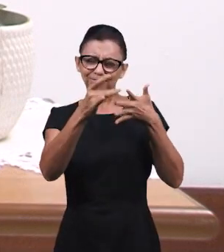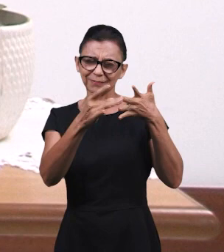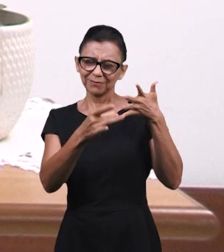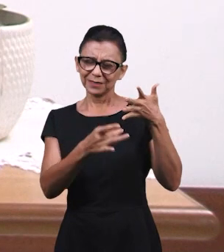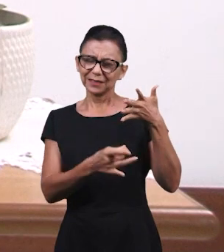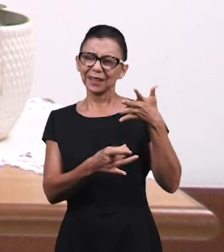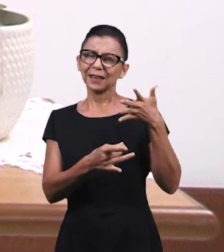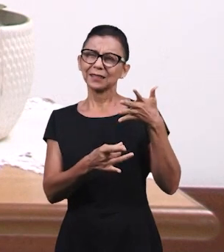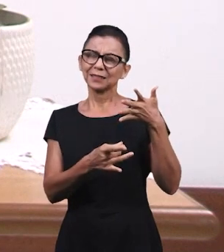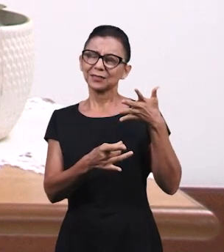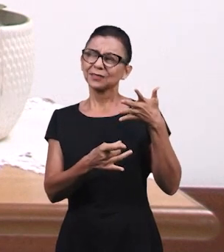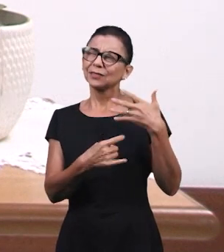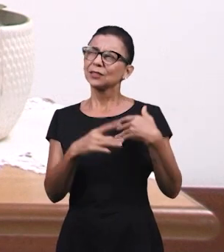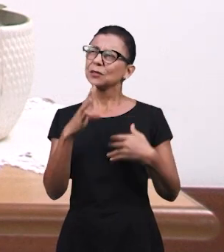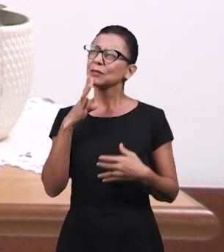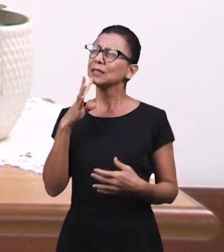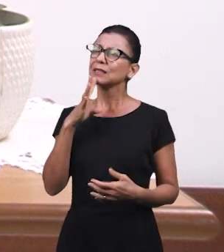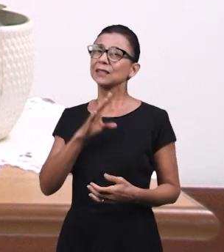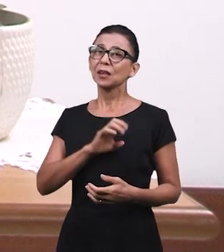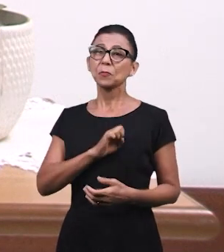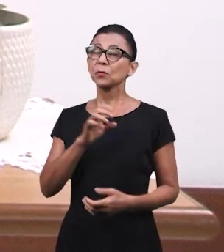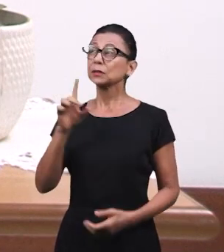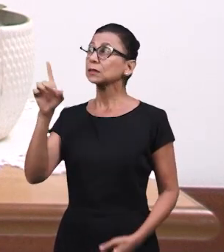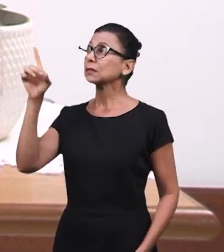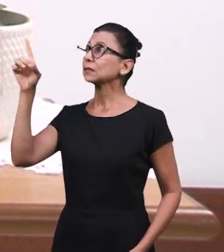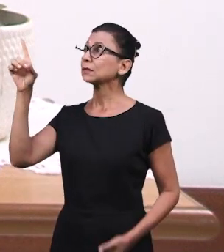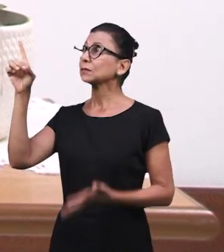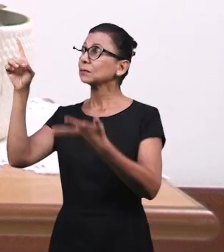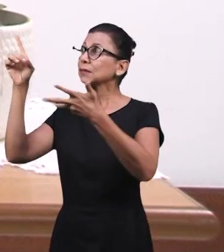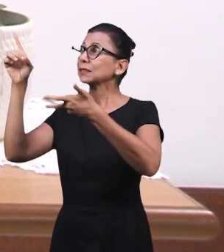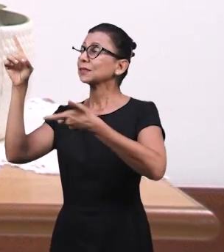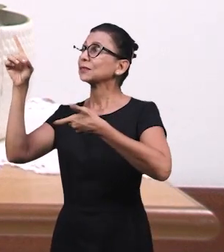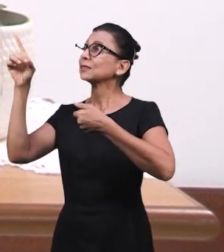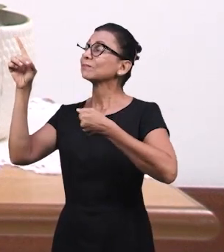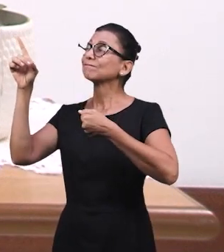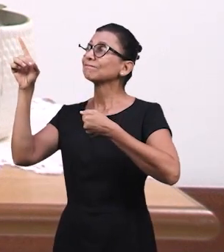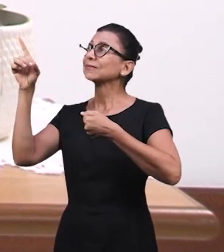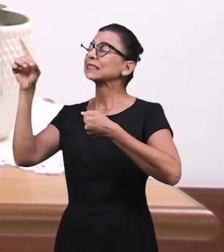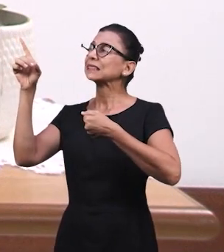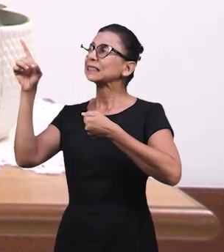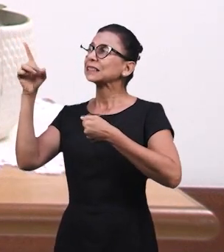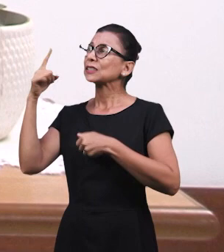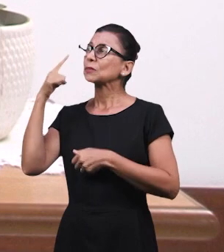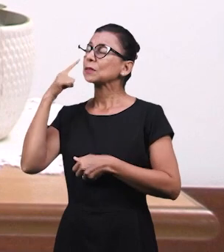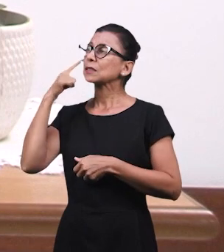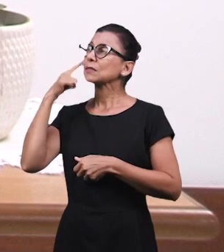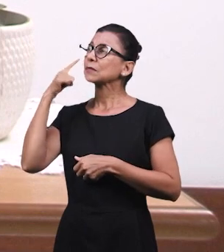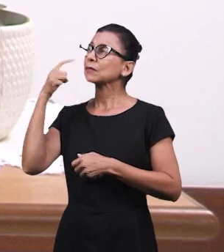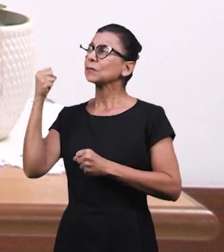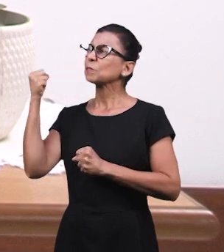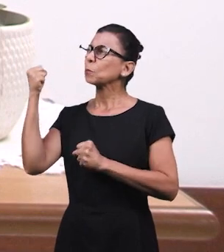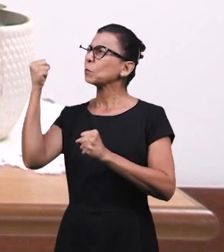Когда мы познаем любовь этого чудного Бога, то мы начинаем видеть силу,